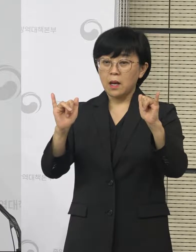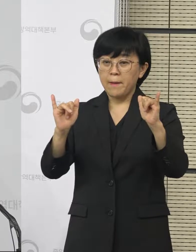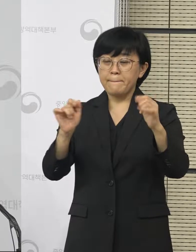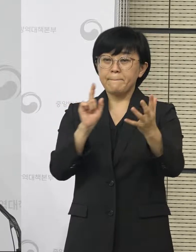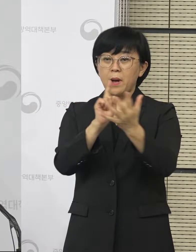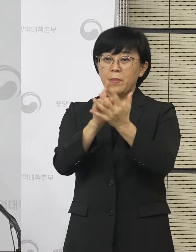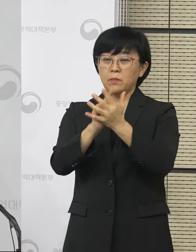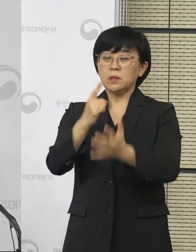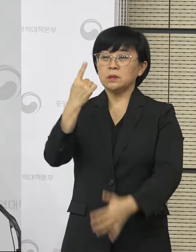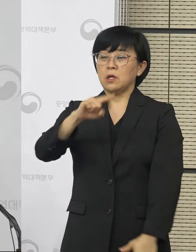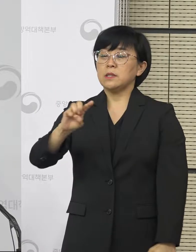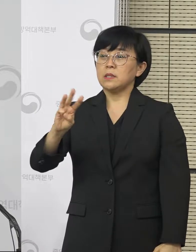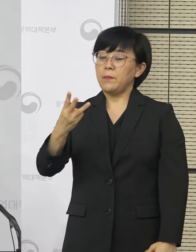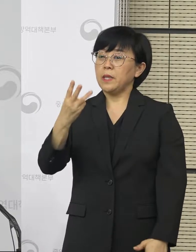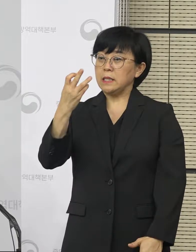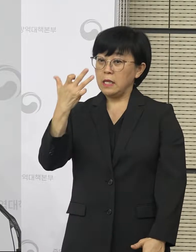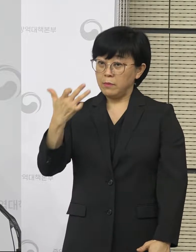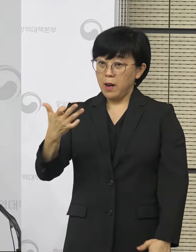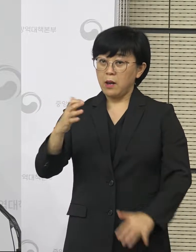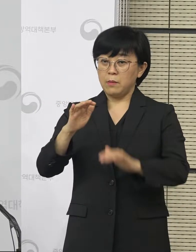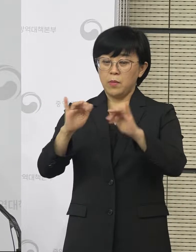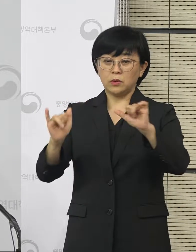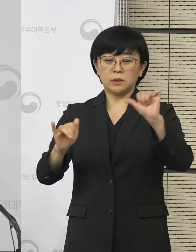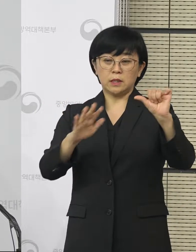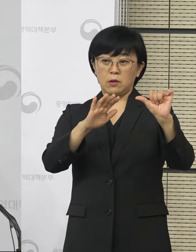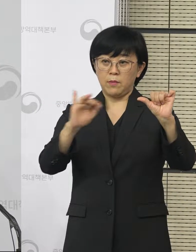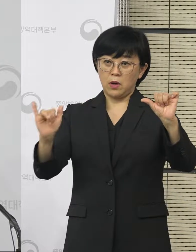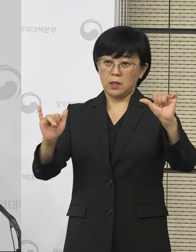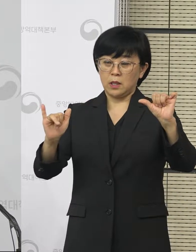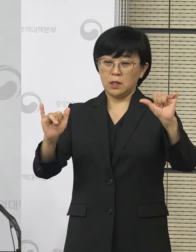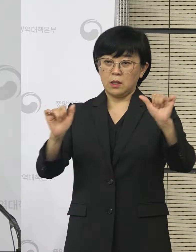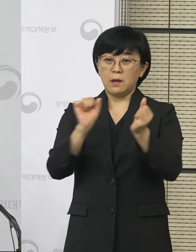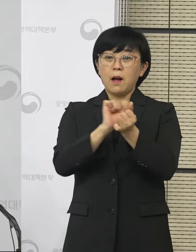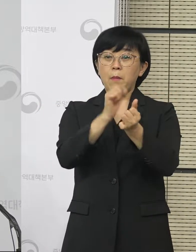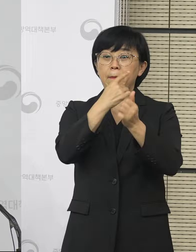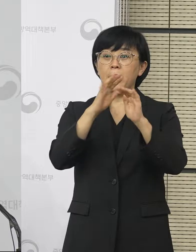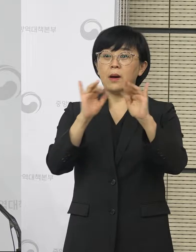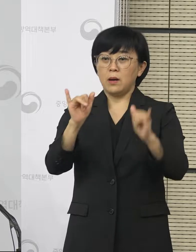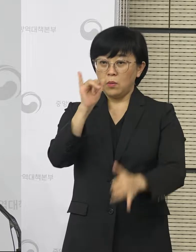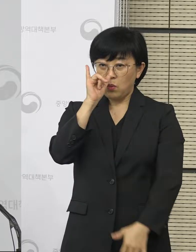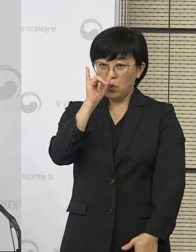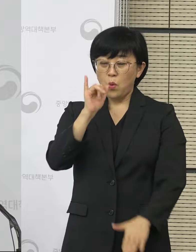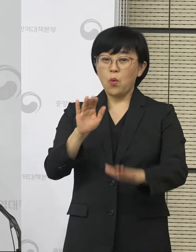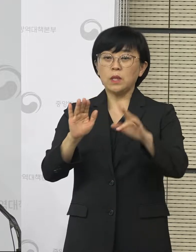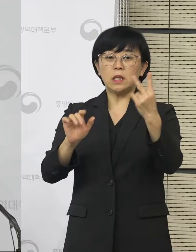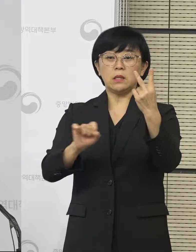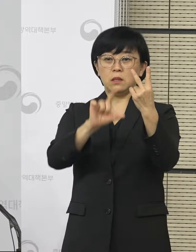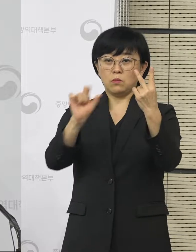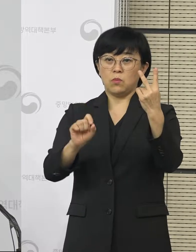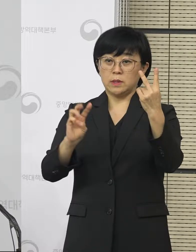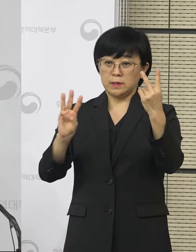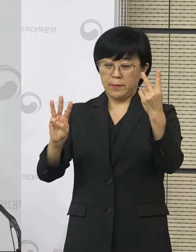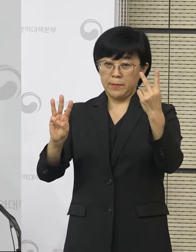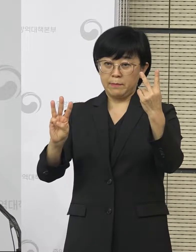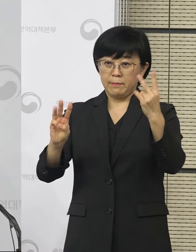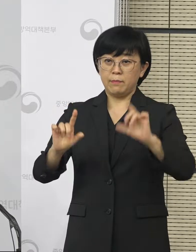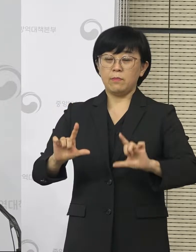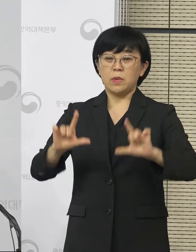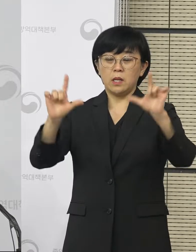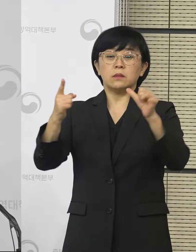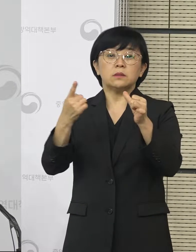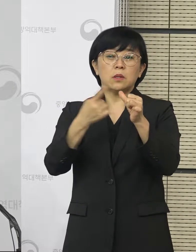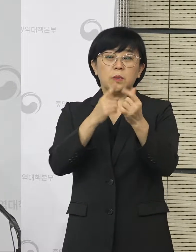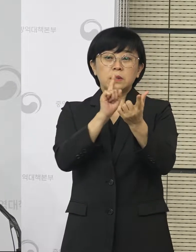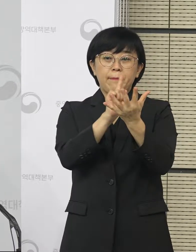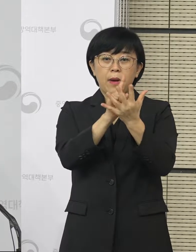확진자의 접촉자는 총 1,318명으로 이 중 5명이 환자로 확진이 되었으며 2월 3일